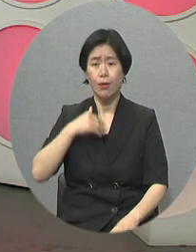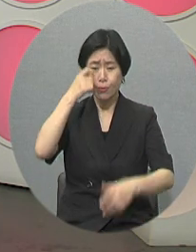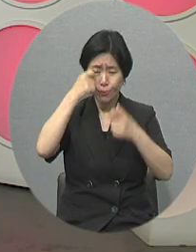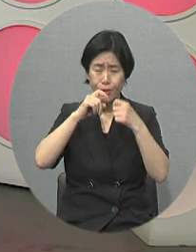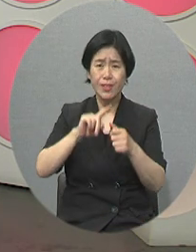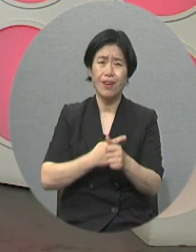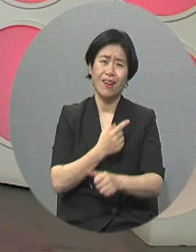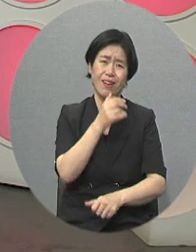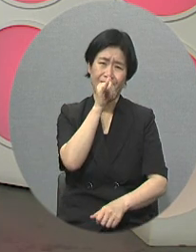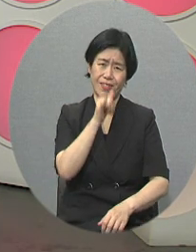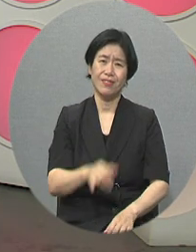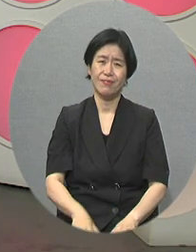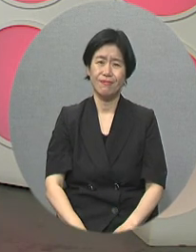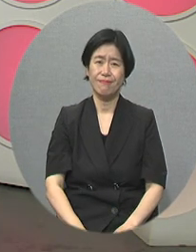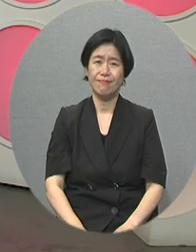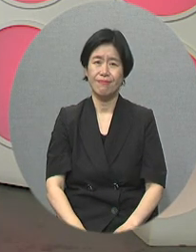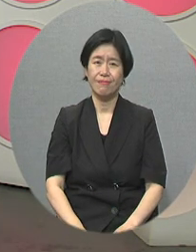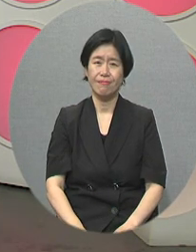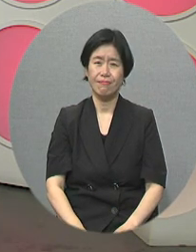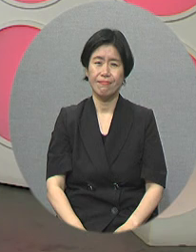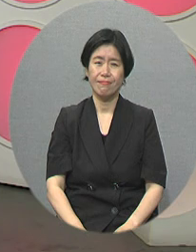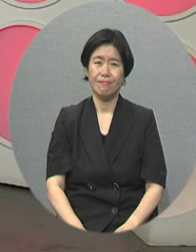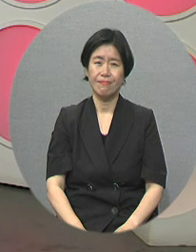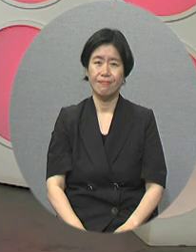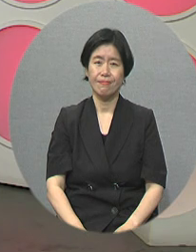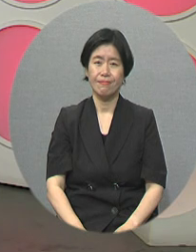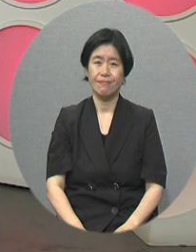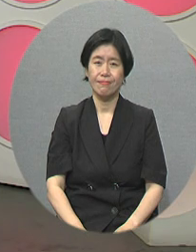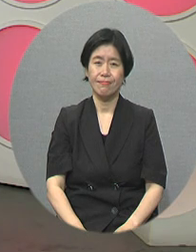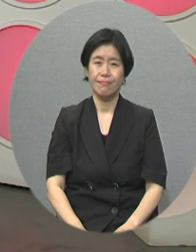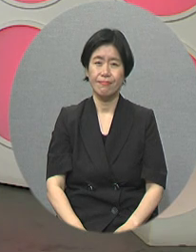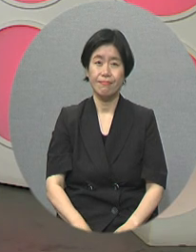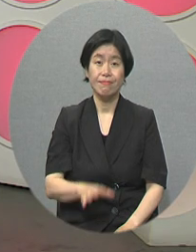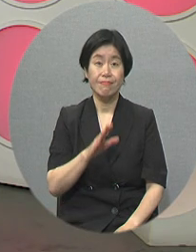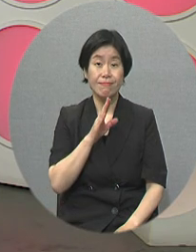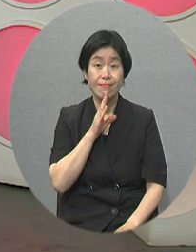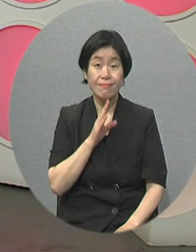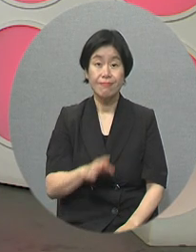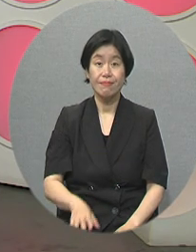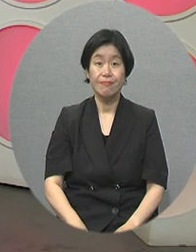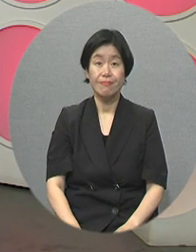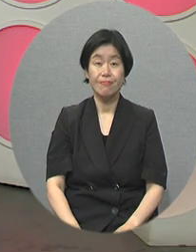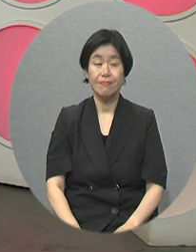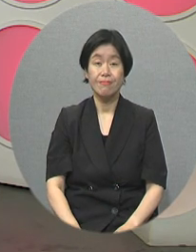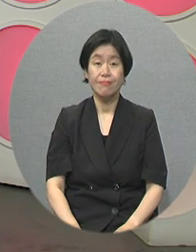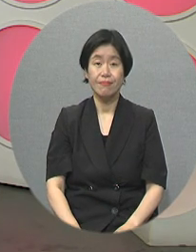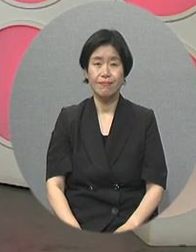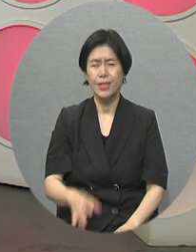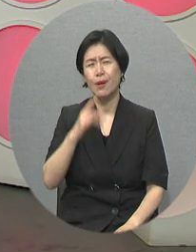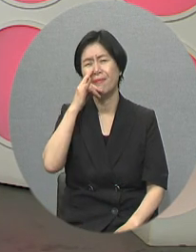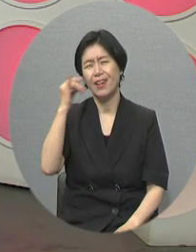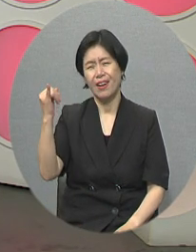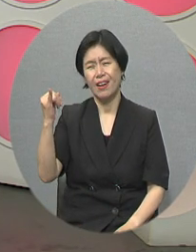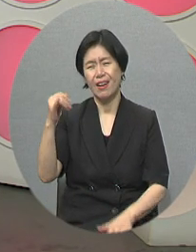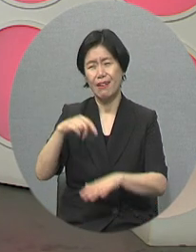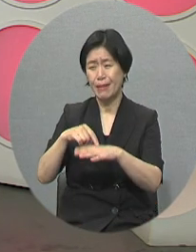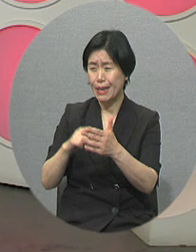왜 이렇게 마음이 아픈 거야? 그러게, 이게 마음이 아프다기보다 참 그게 엄마예요.